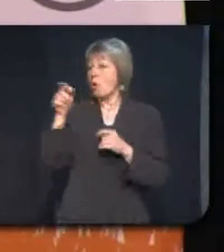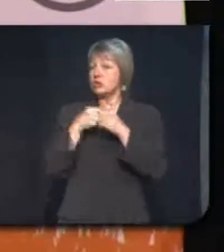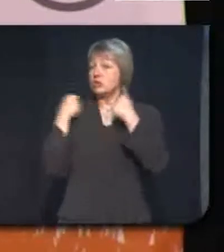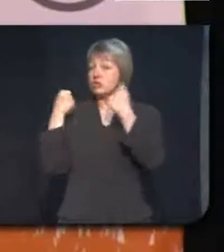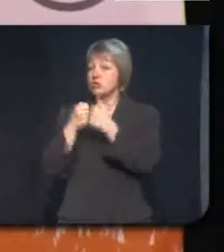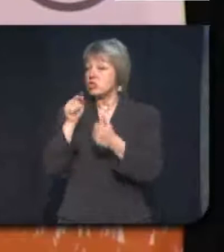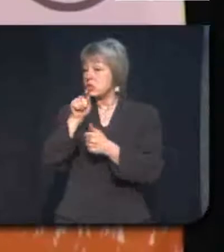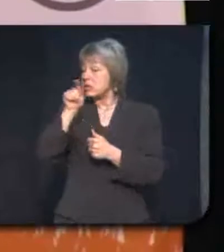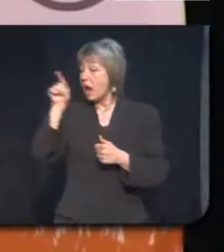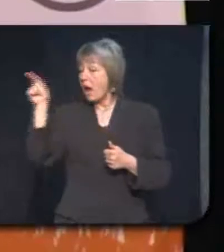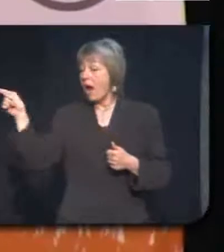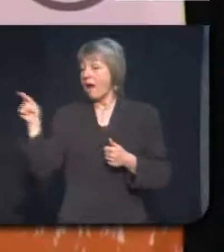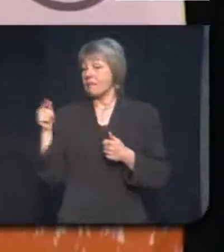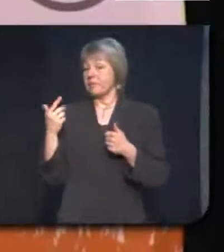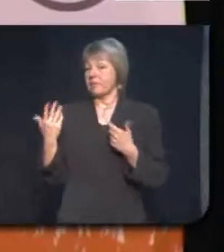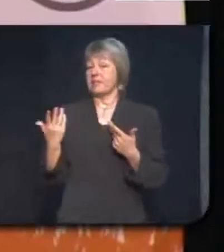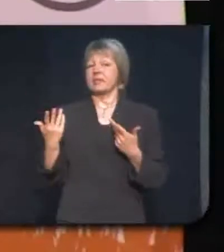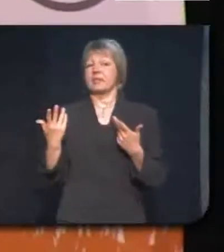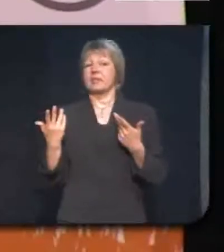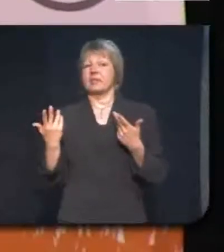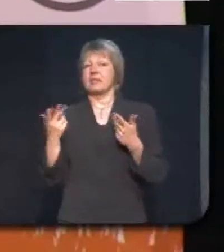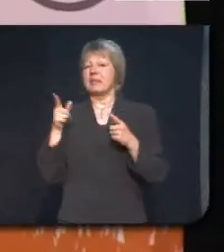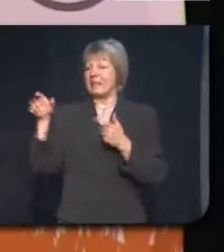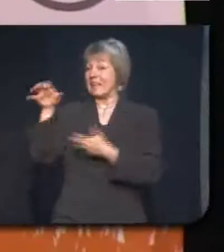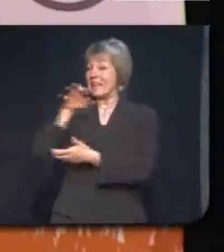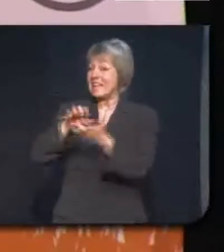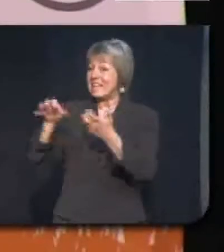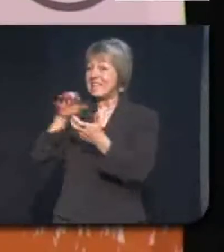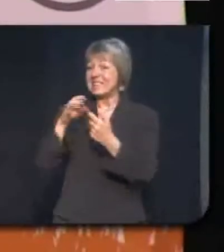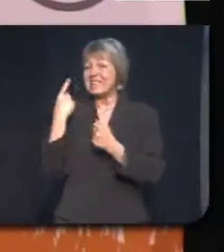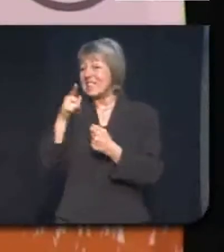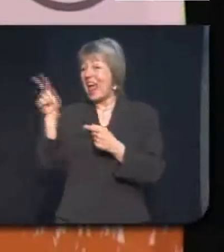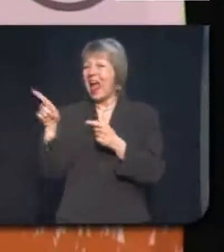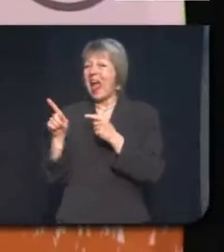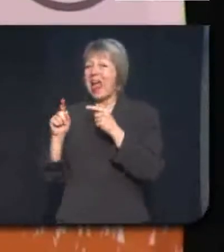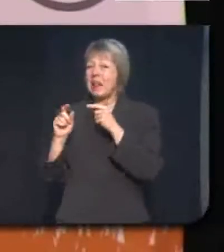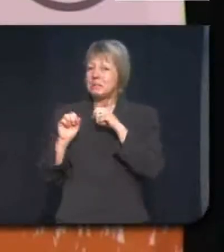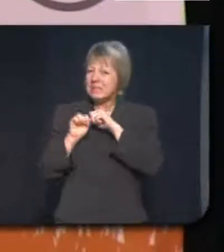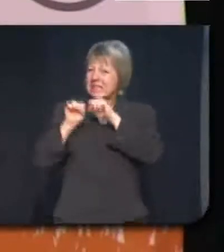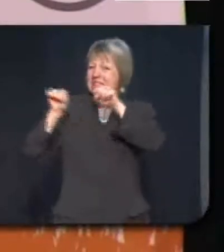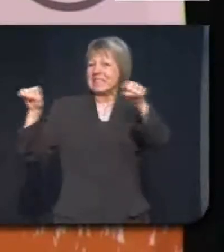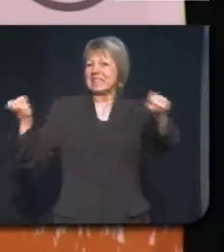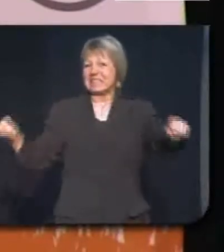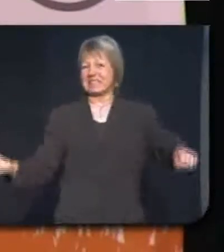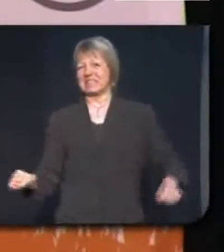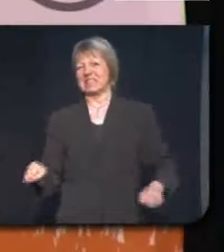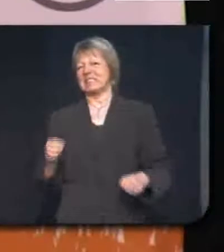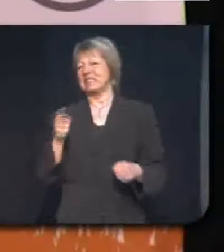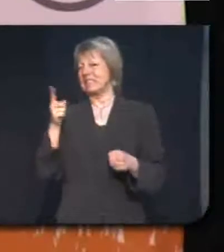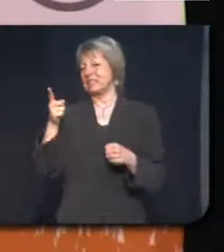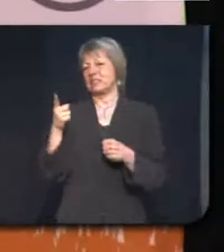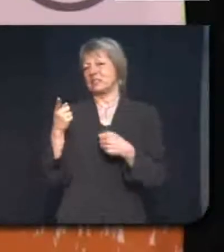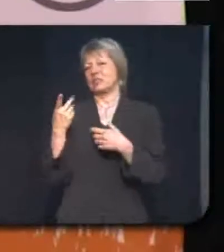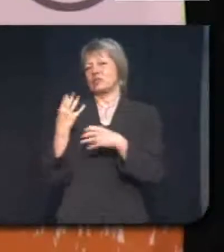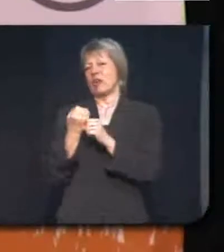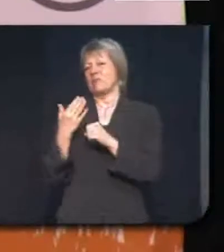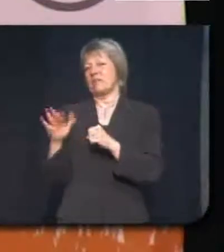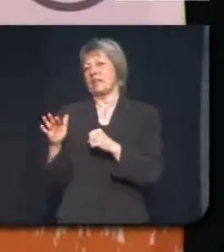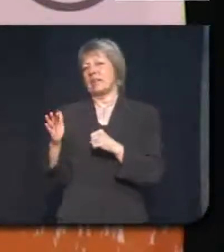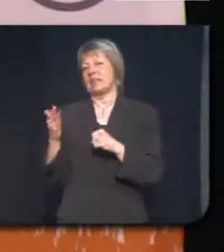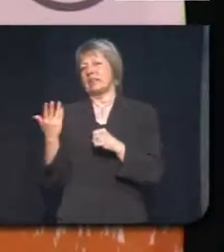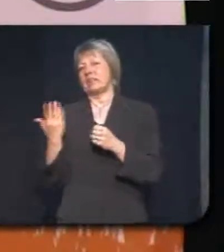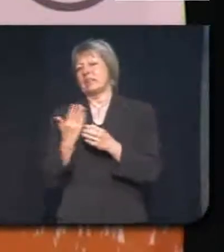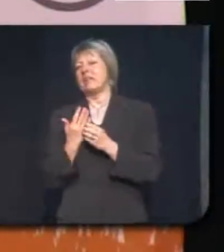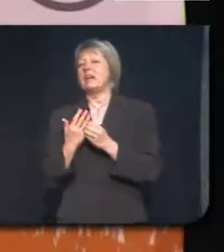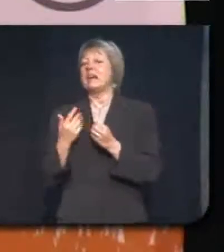die sie selber nicht stemmen können der ESM ist sicherlich kein Konstrukt der das besonders clever löst aber wenn wir